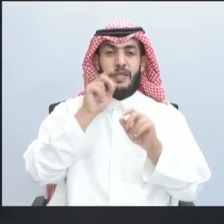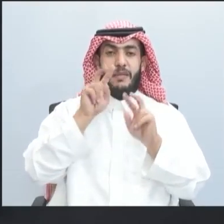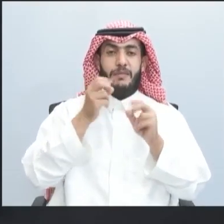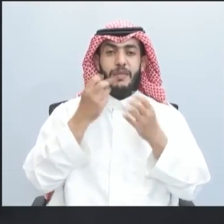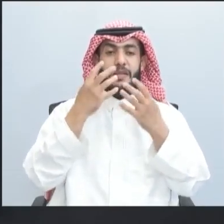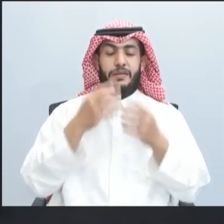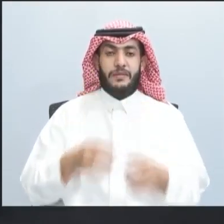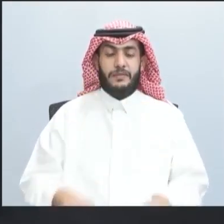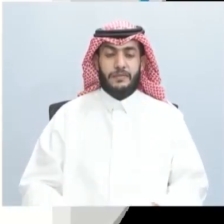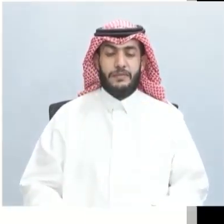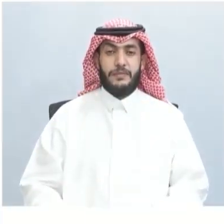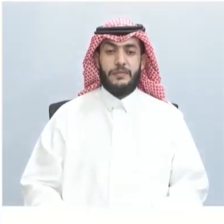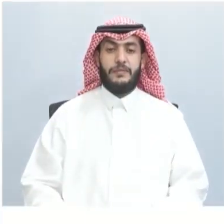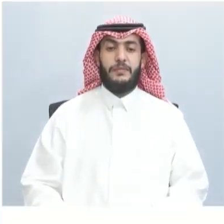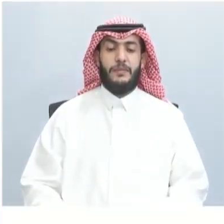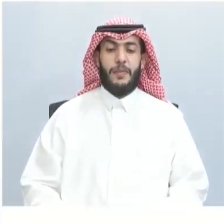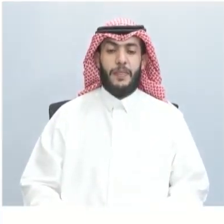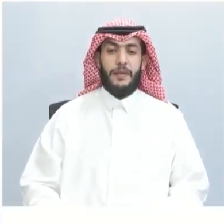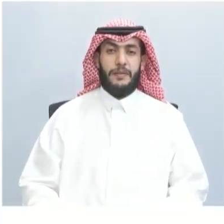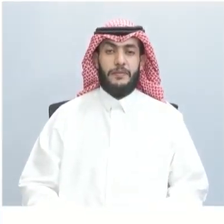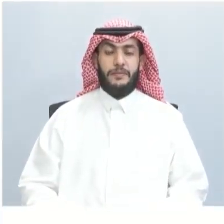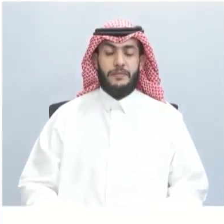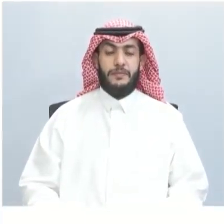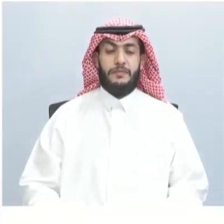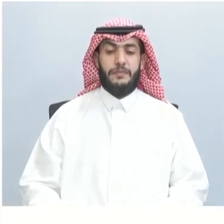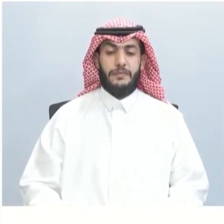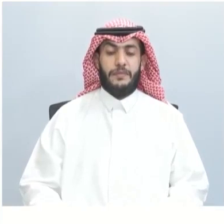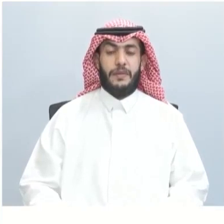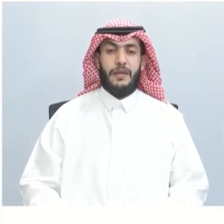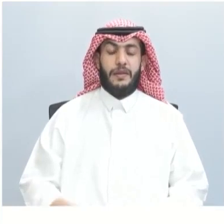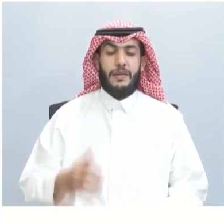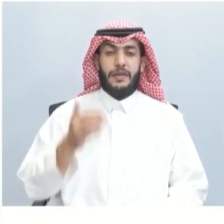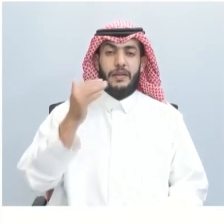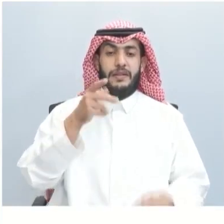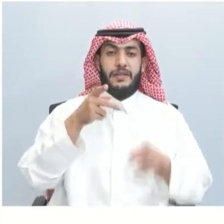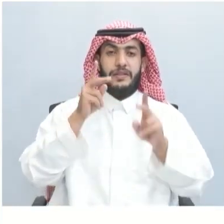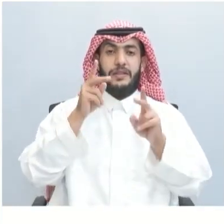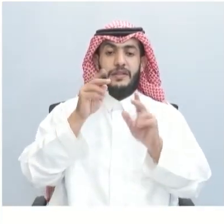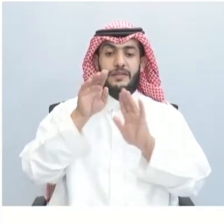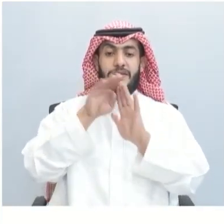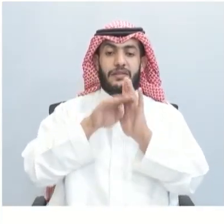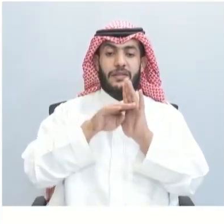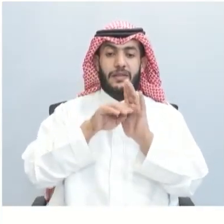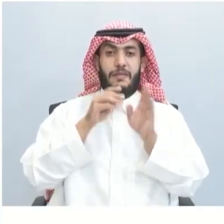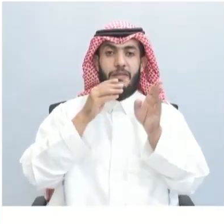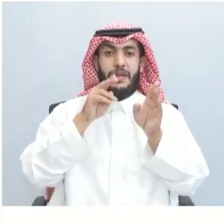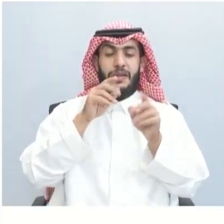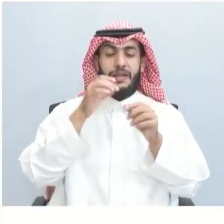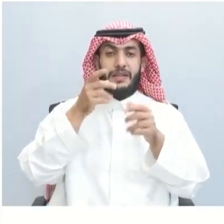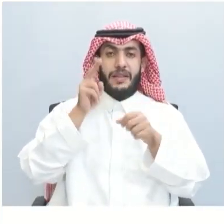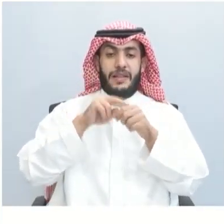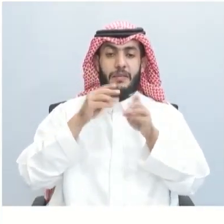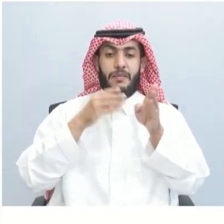البحث ايضا من التقنيات تحسين محركات البحث تشغيل ادوات تتبع معدل حركه